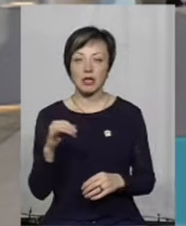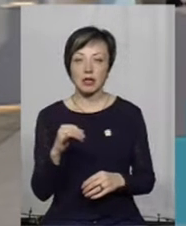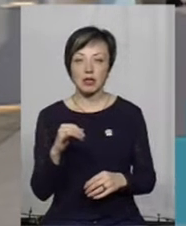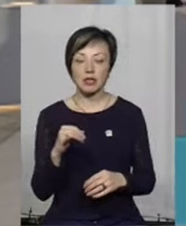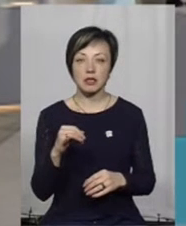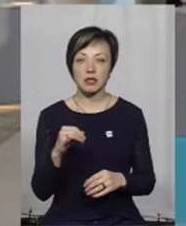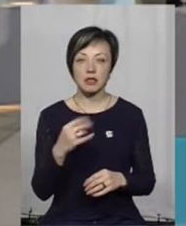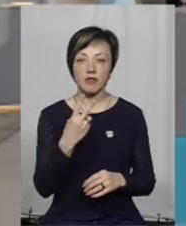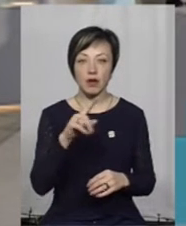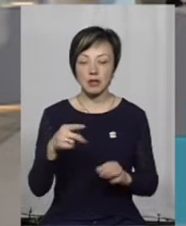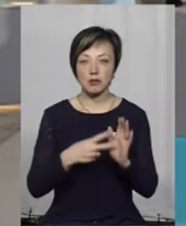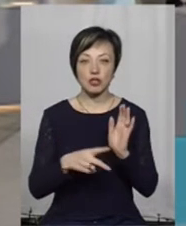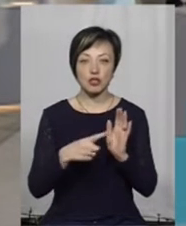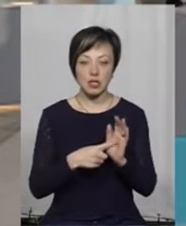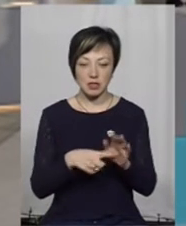на маршруті номер 7